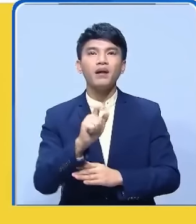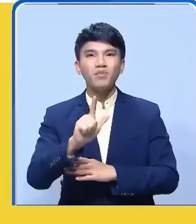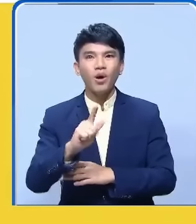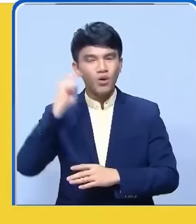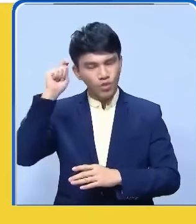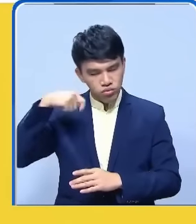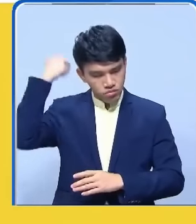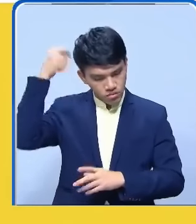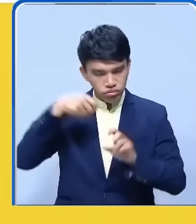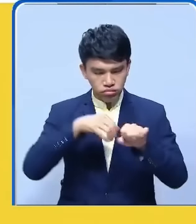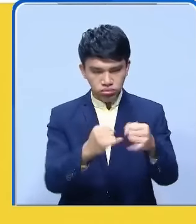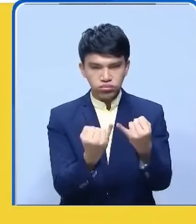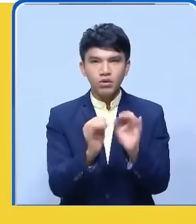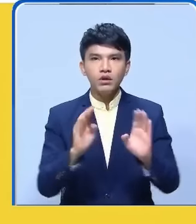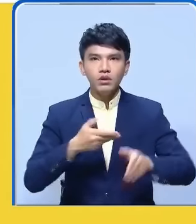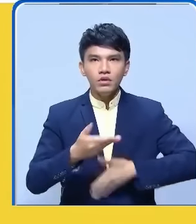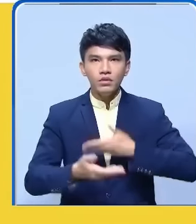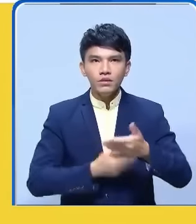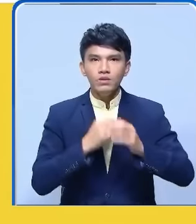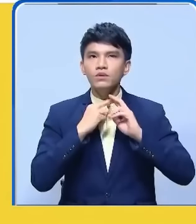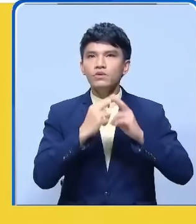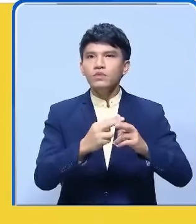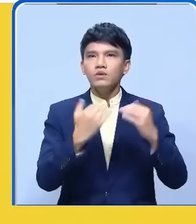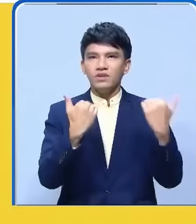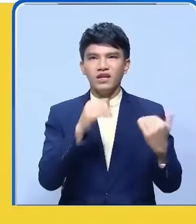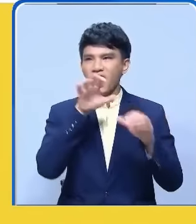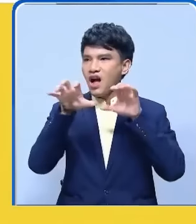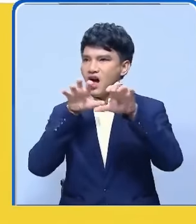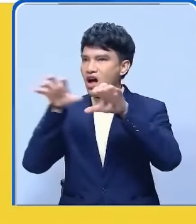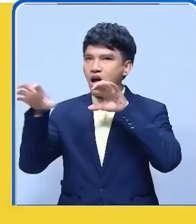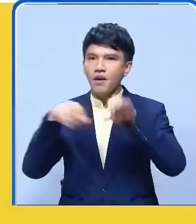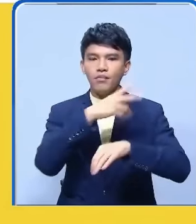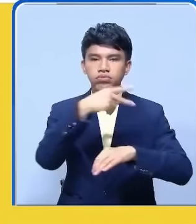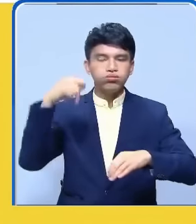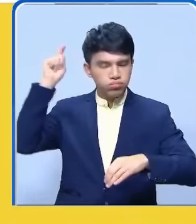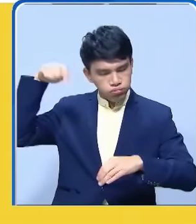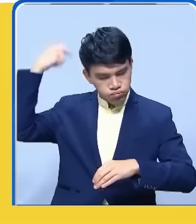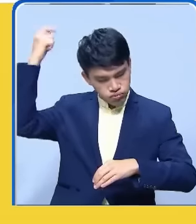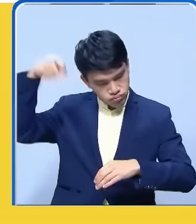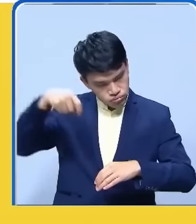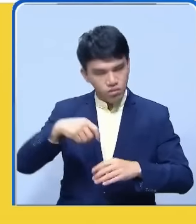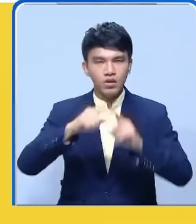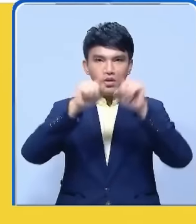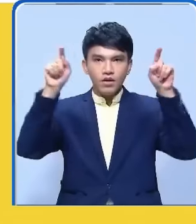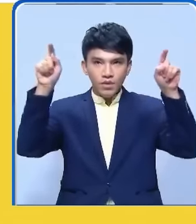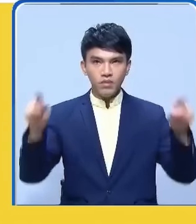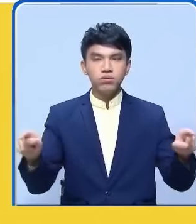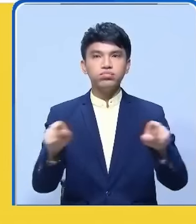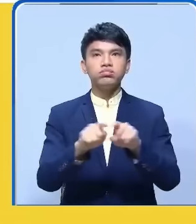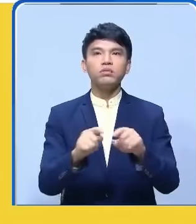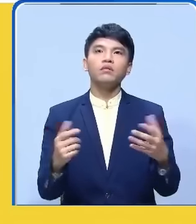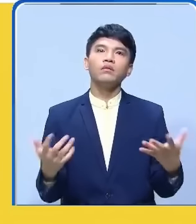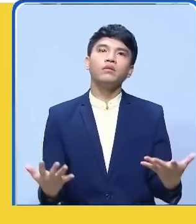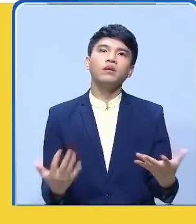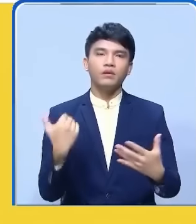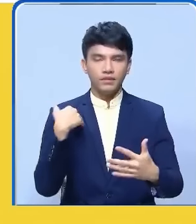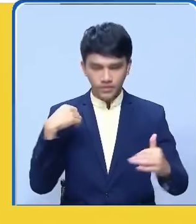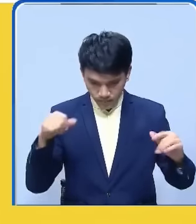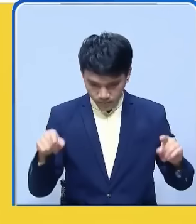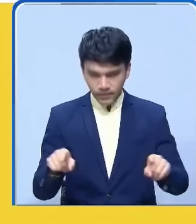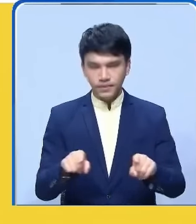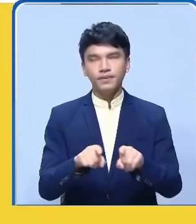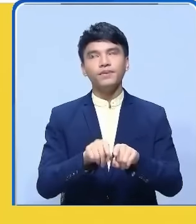าของเนี่ยเปิดแผงขายของด้วยตะโกนพูดคุยในตลาดเป็นภาษาเมียนมาแล้วมีป้ายเขียนชัดเจนด้วยนี่เกิดขึ้นอีกแล้วอีกฝั่งหนึ่